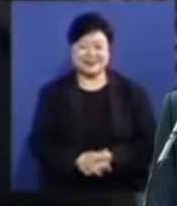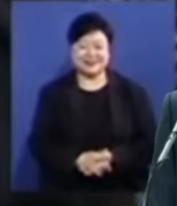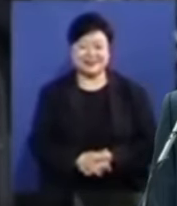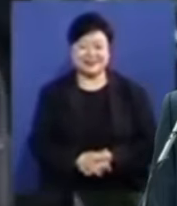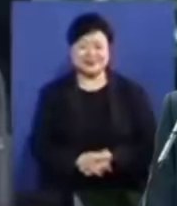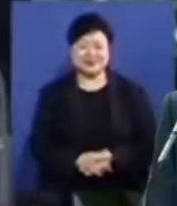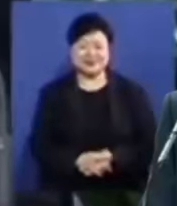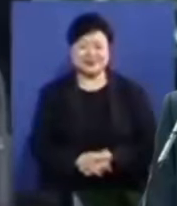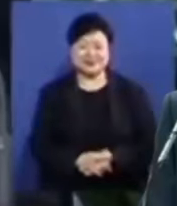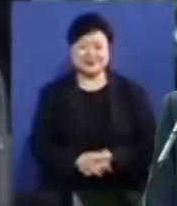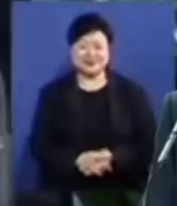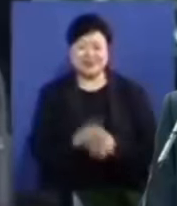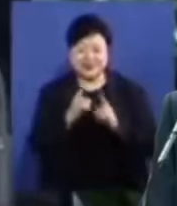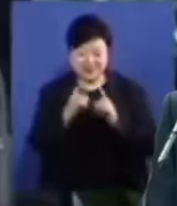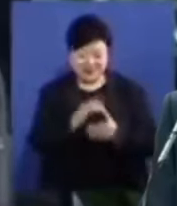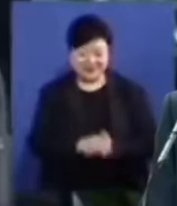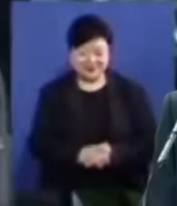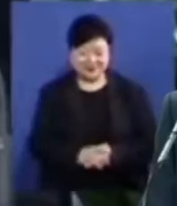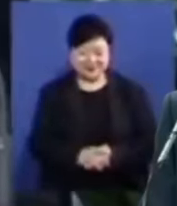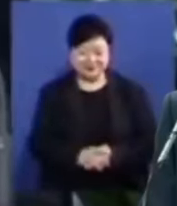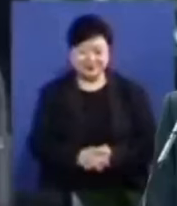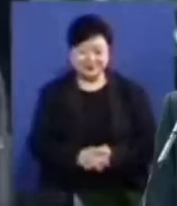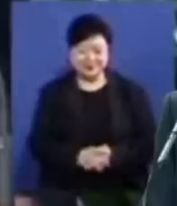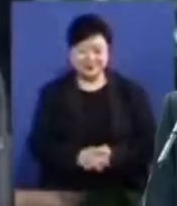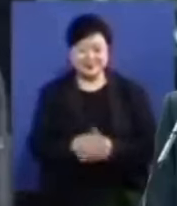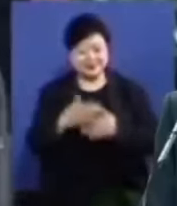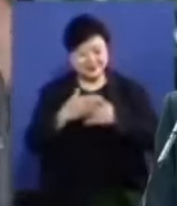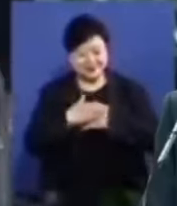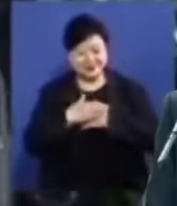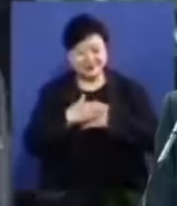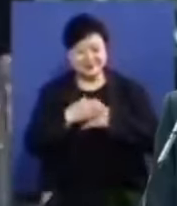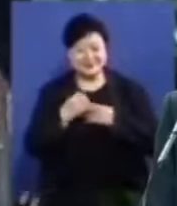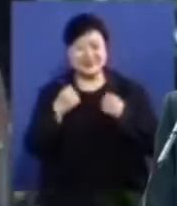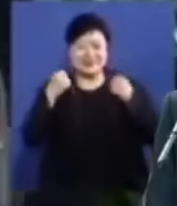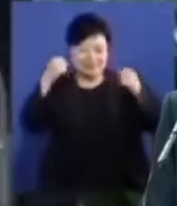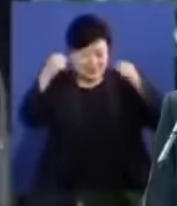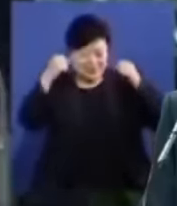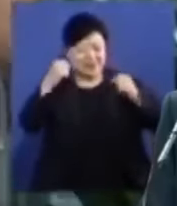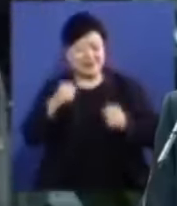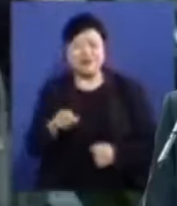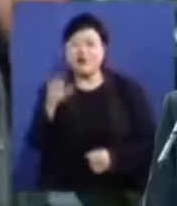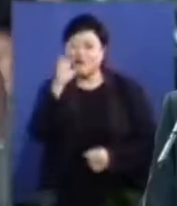그럴 때마다 내가 하는 말이, 내가 아령도 하고